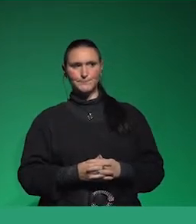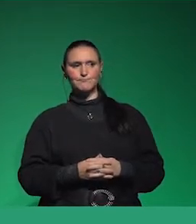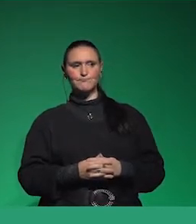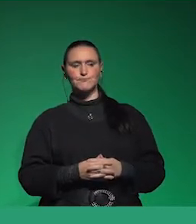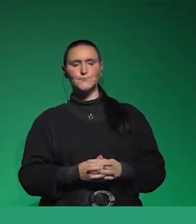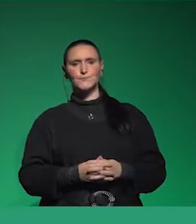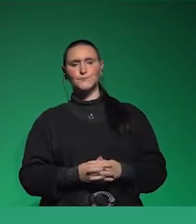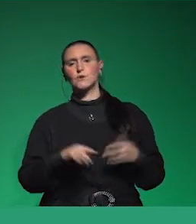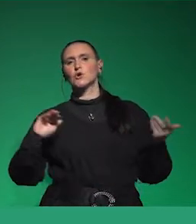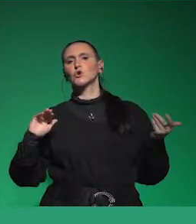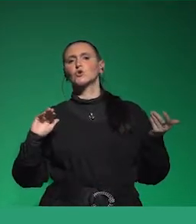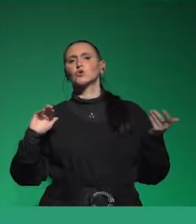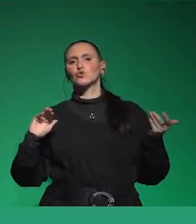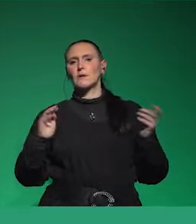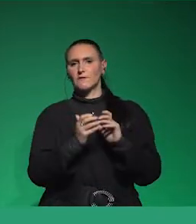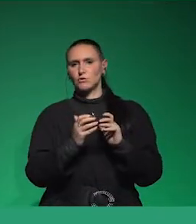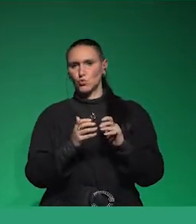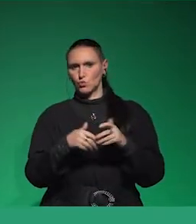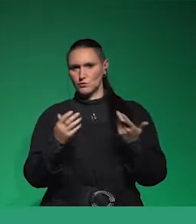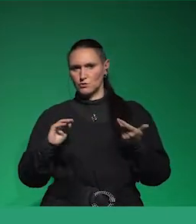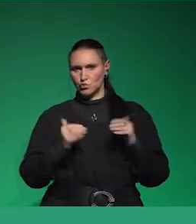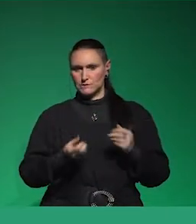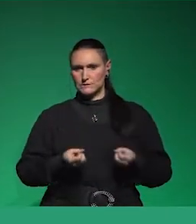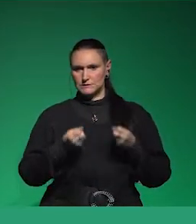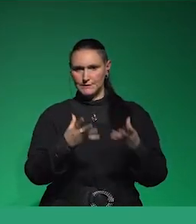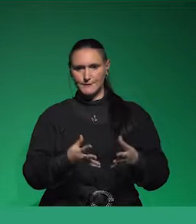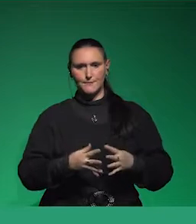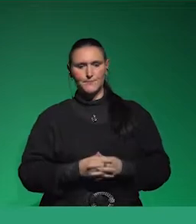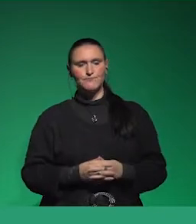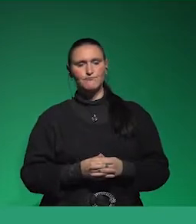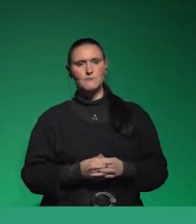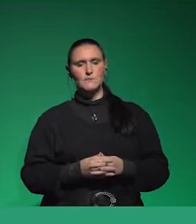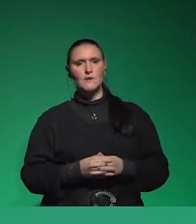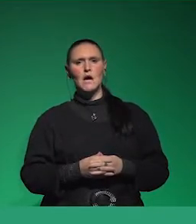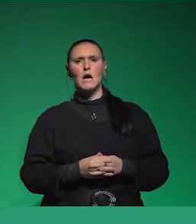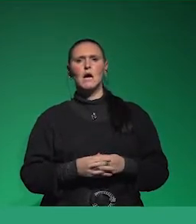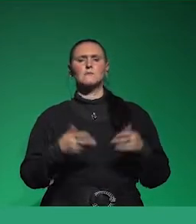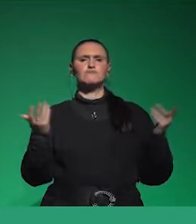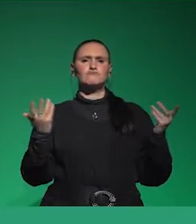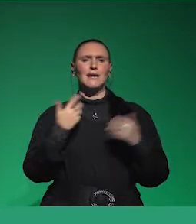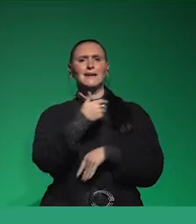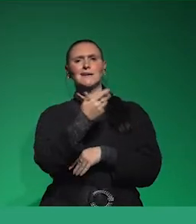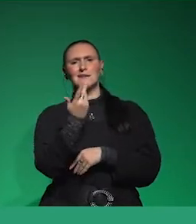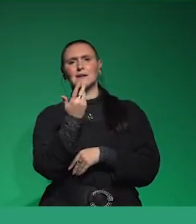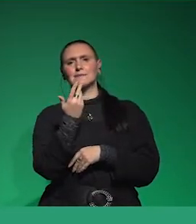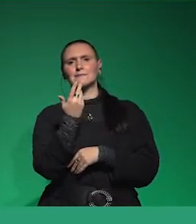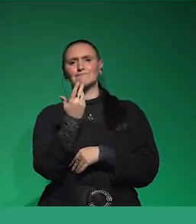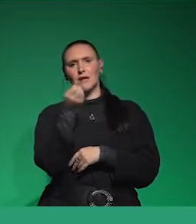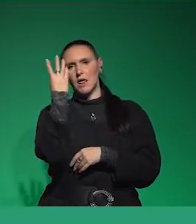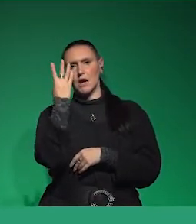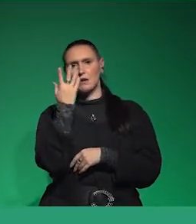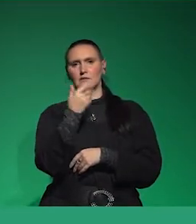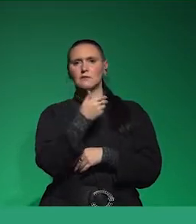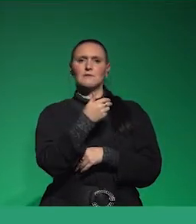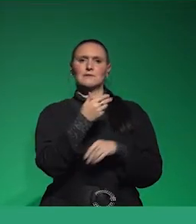Eine kurze Zusammenfassung noch. Also natürlich sind die Bäume vom Klimawandel betroffen, aber gleichzeitig sind sie